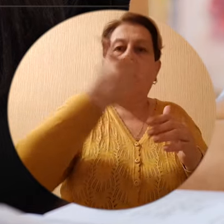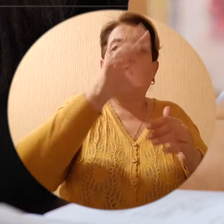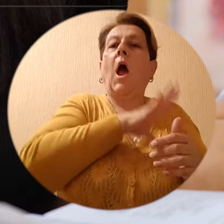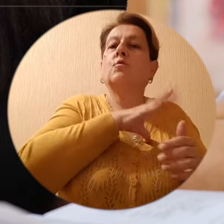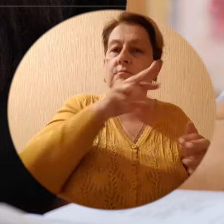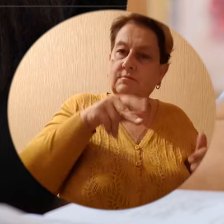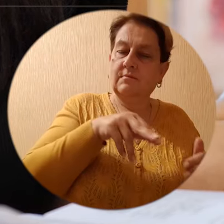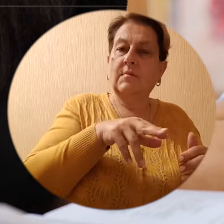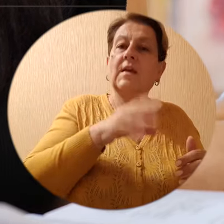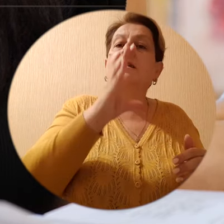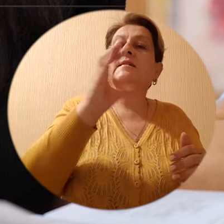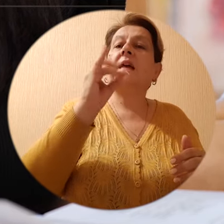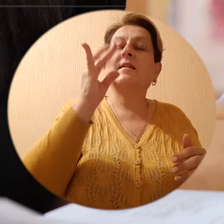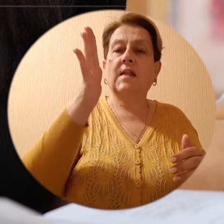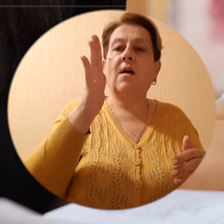մտավ ներս։